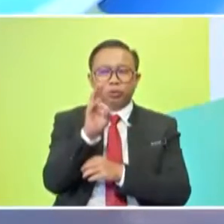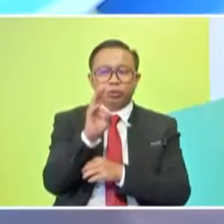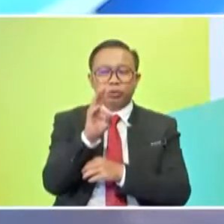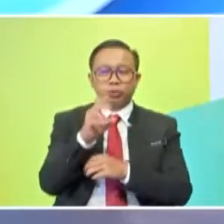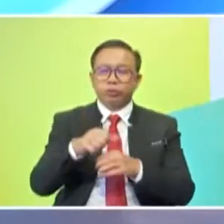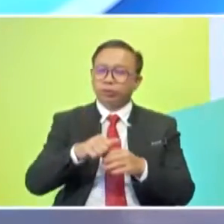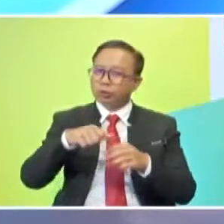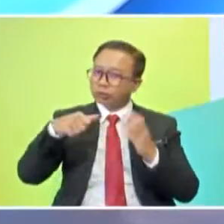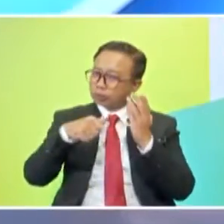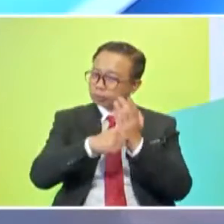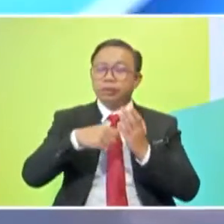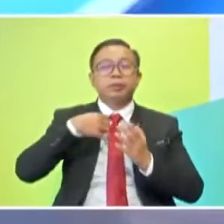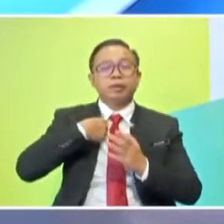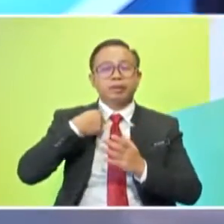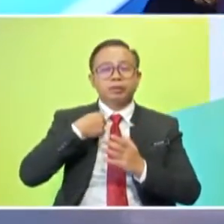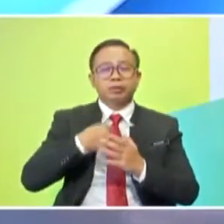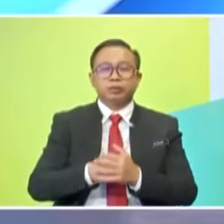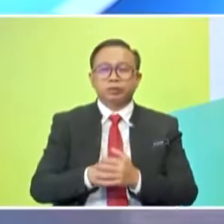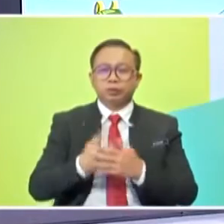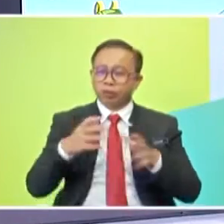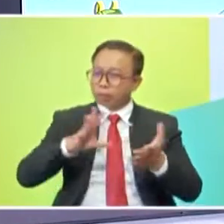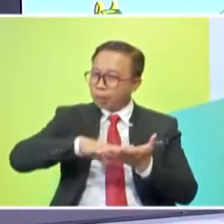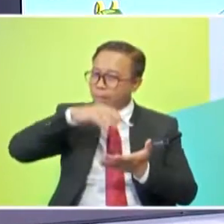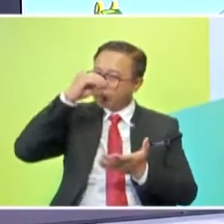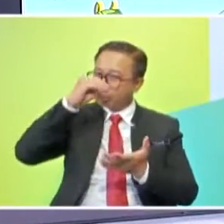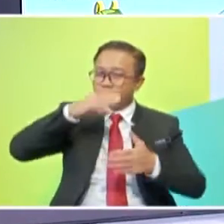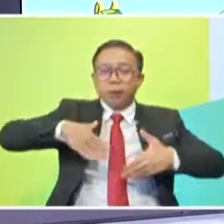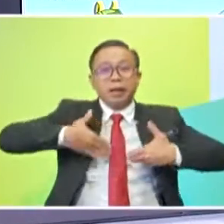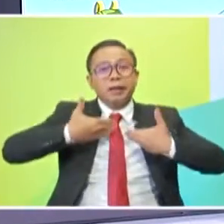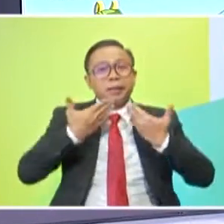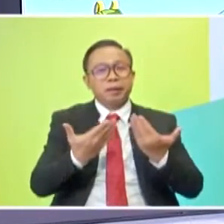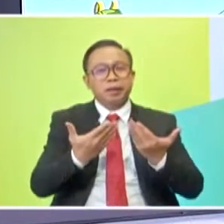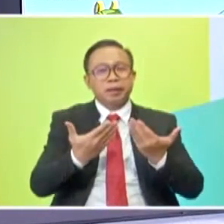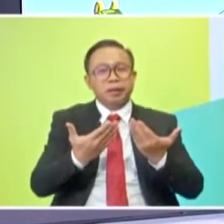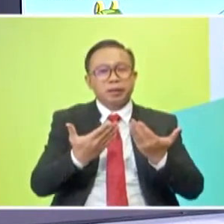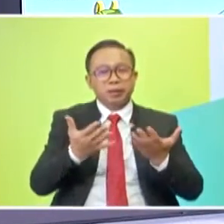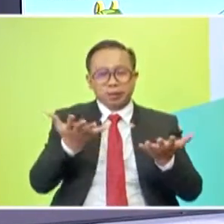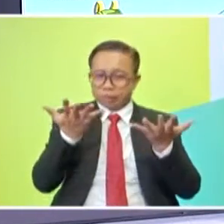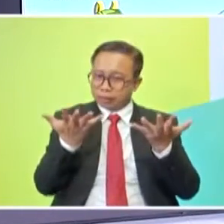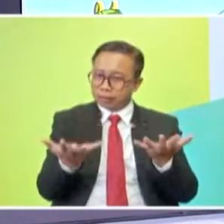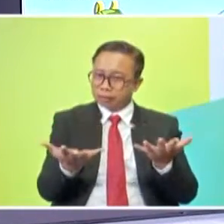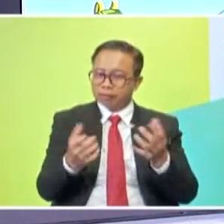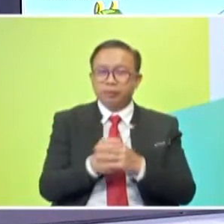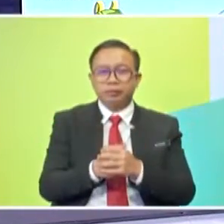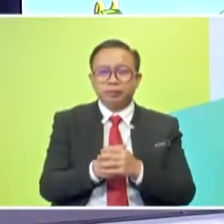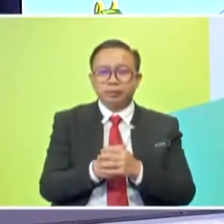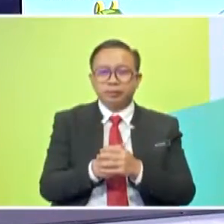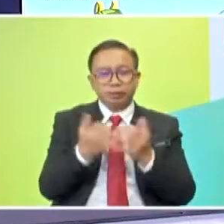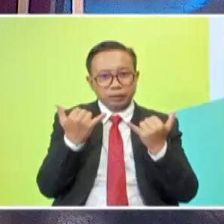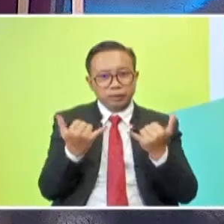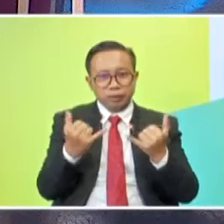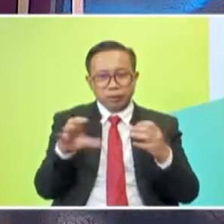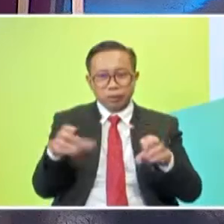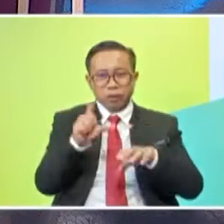penyedap baju untuk sudah belajar misalnya kita menimbang karena kita buat latihan myrace